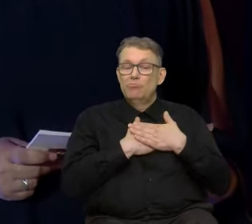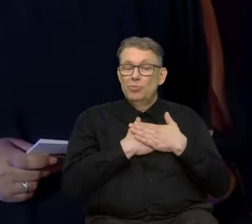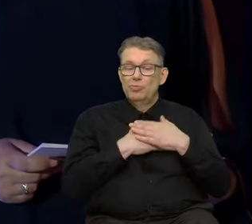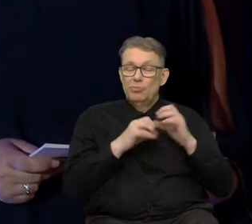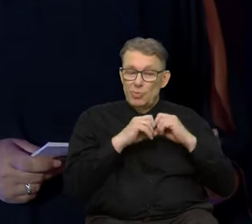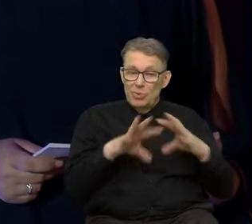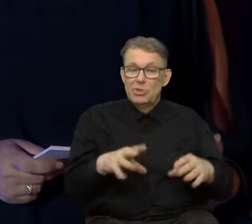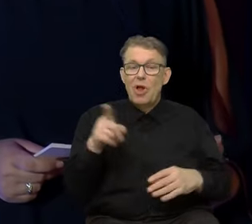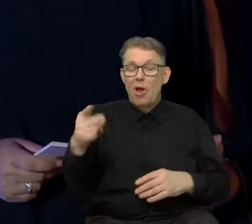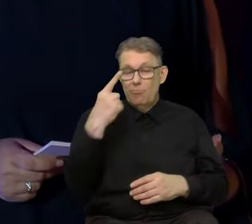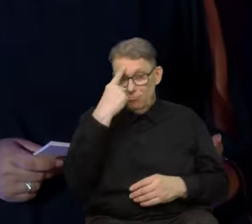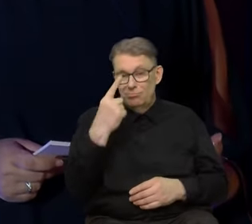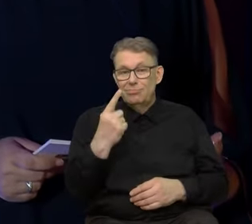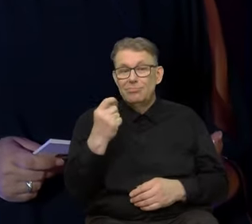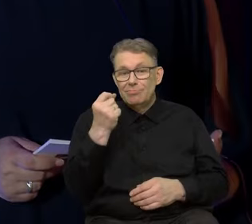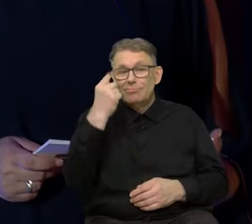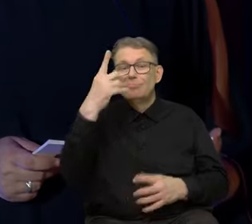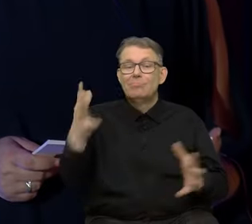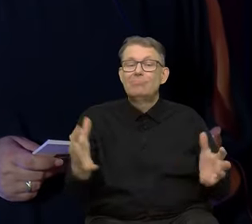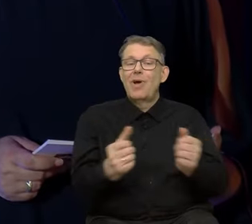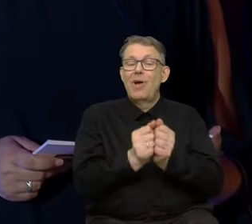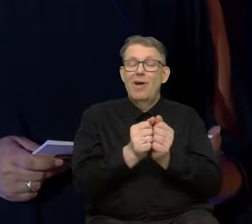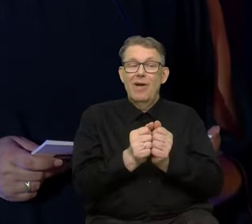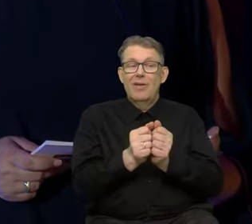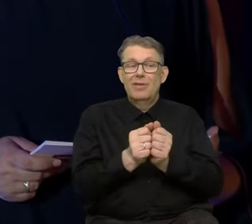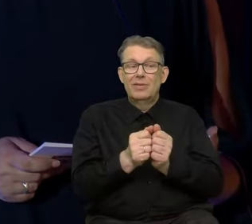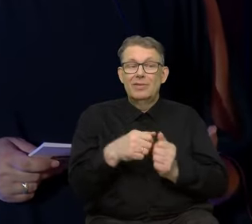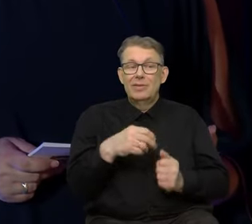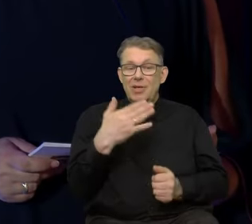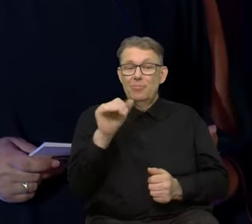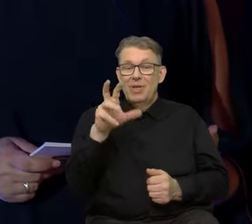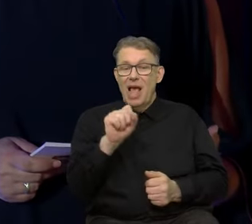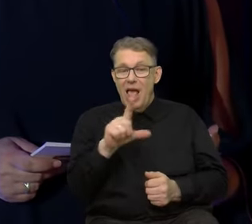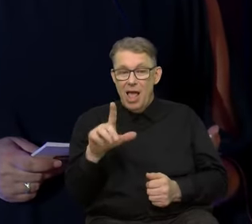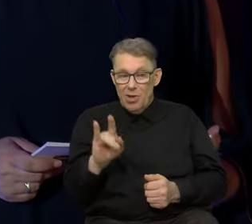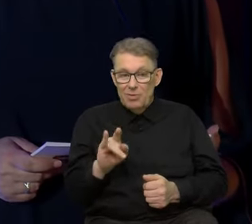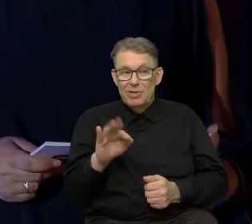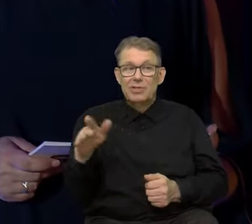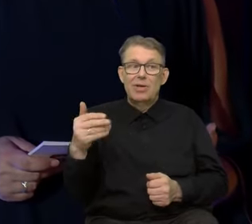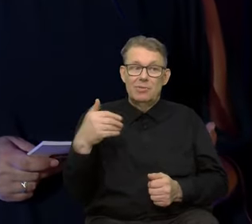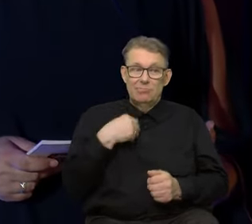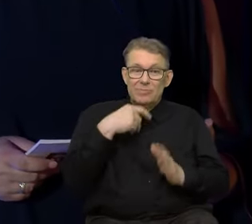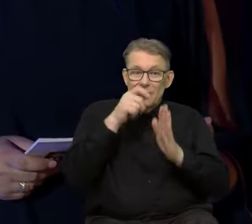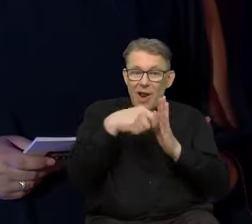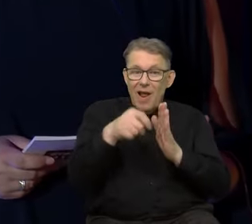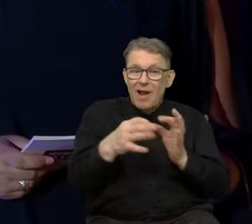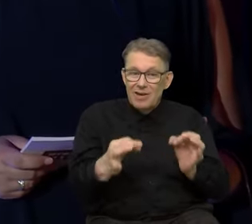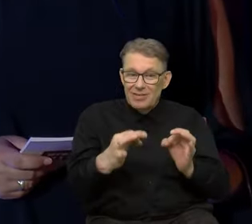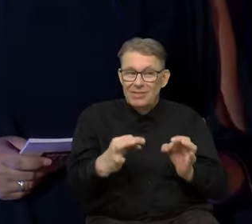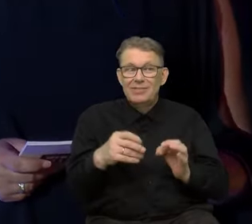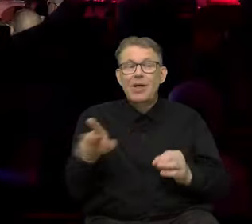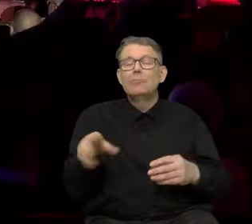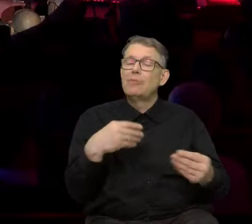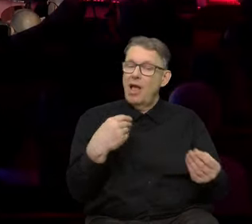Nagrody Michały i wyreżyserował dzisiejszą galę. Był elastyczny.